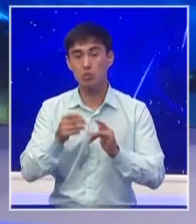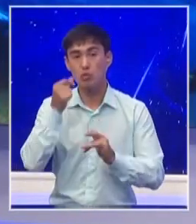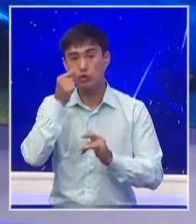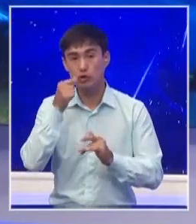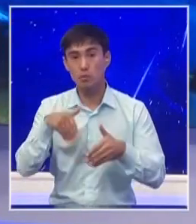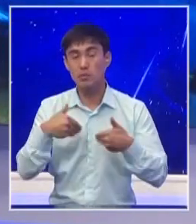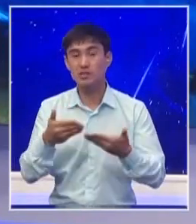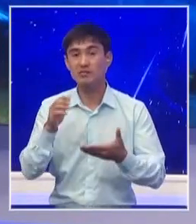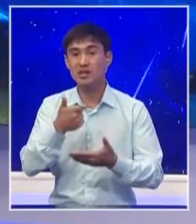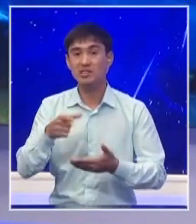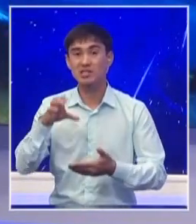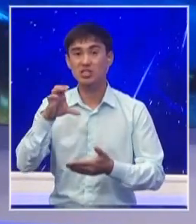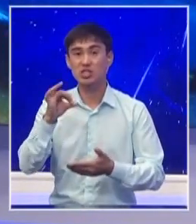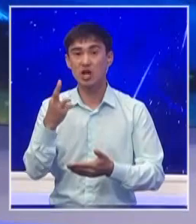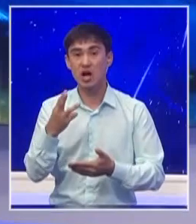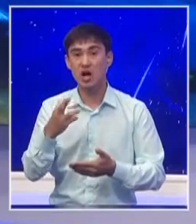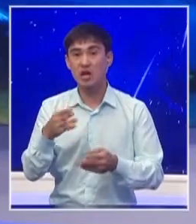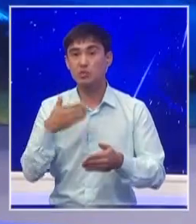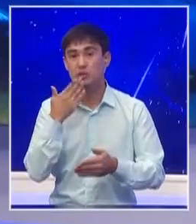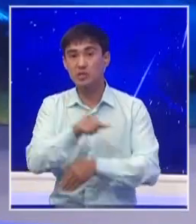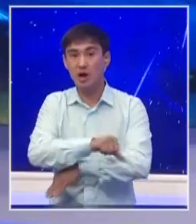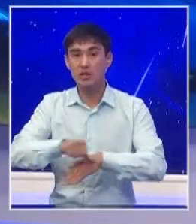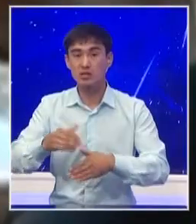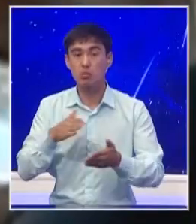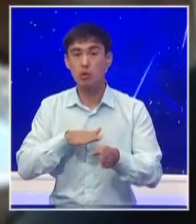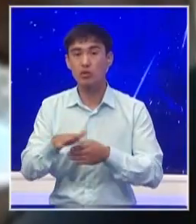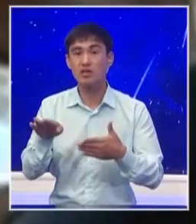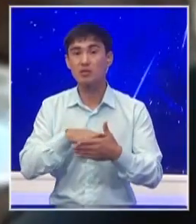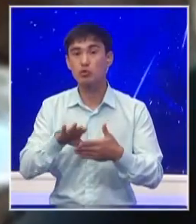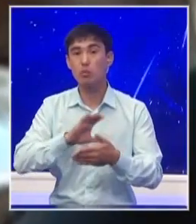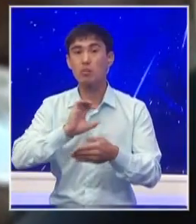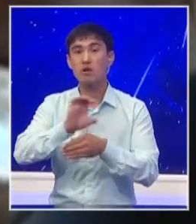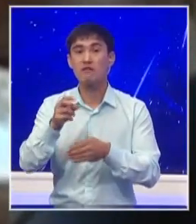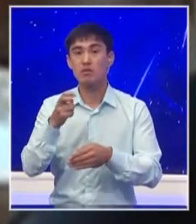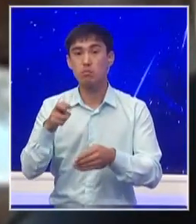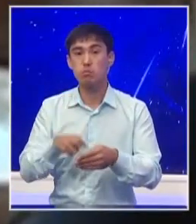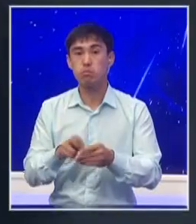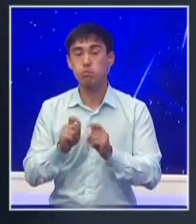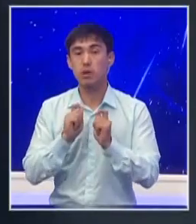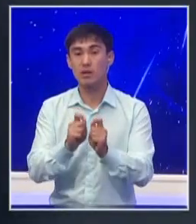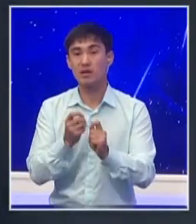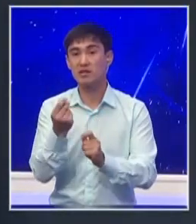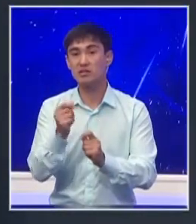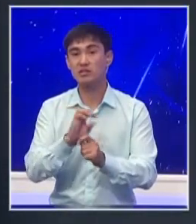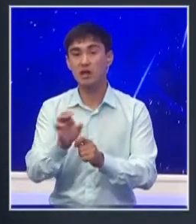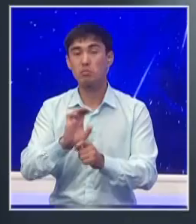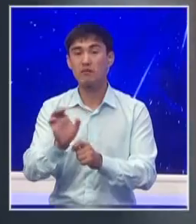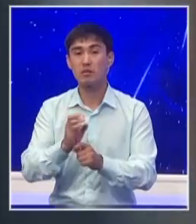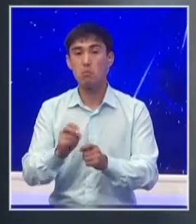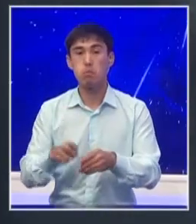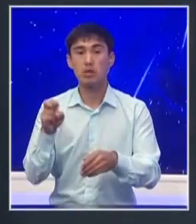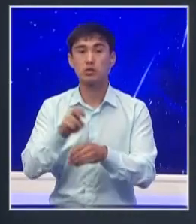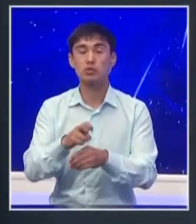Мужчина представился гражданином США, расспросил адрес и полное имя, чтобы отправить подарок и денежные средства. А для того, чтобы отправить